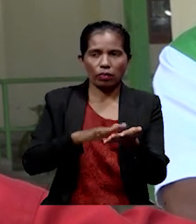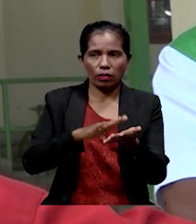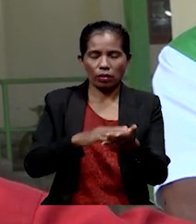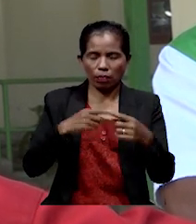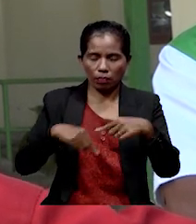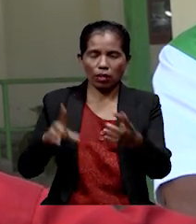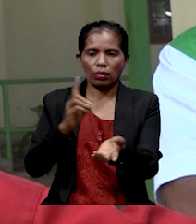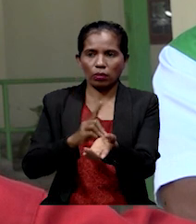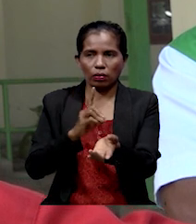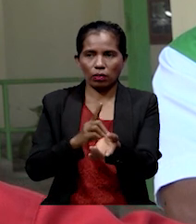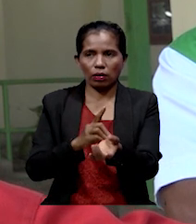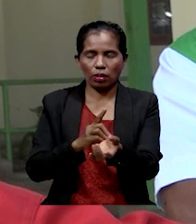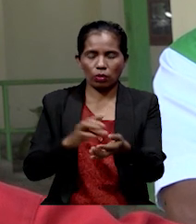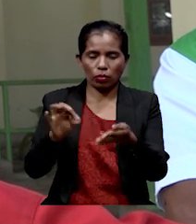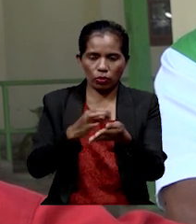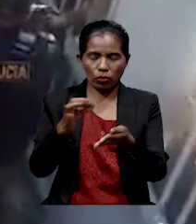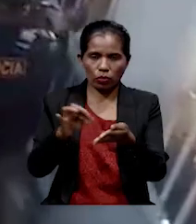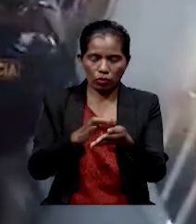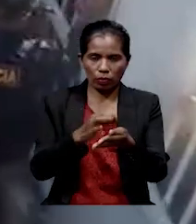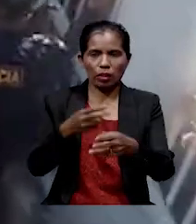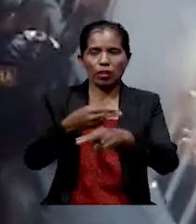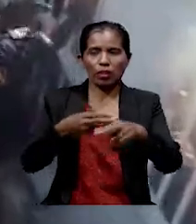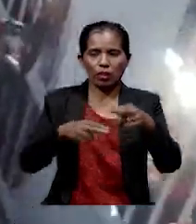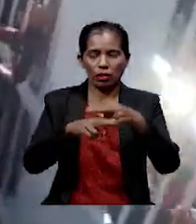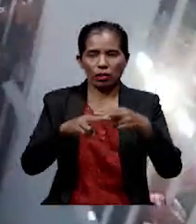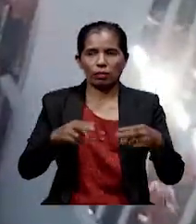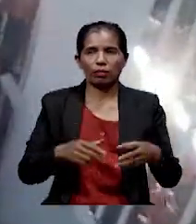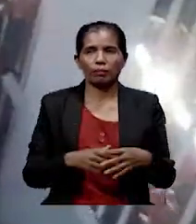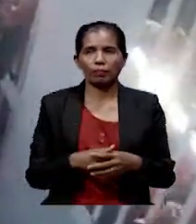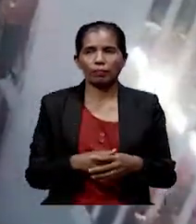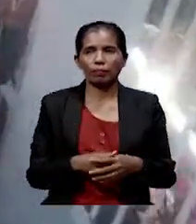bakaran dotor per atune bela halsuku banya lima.